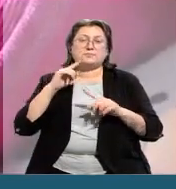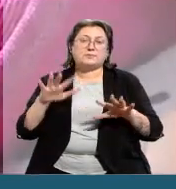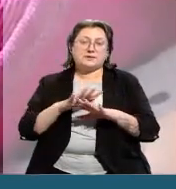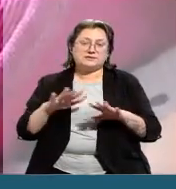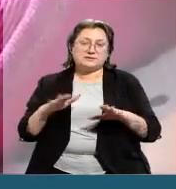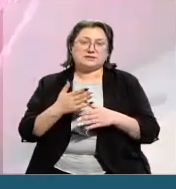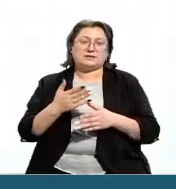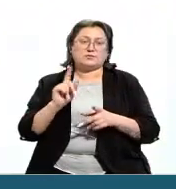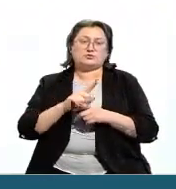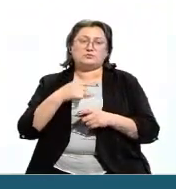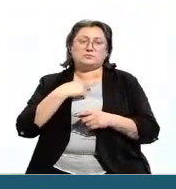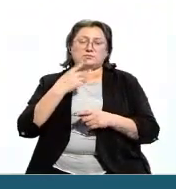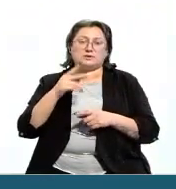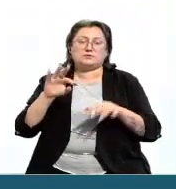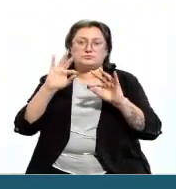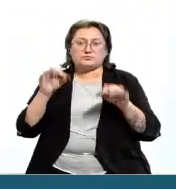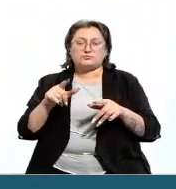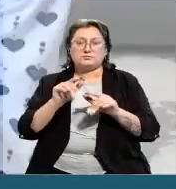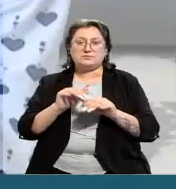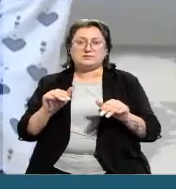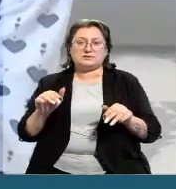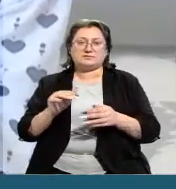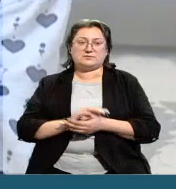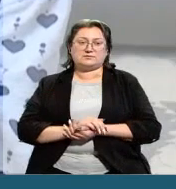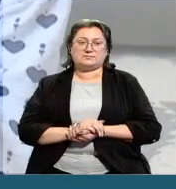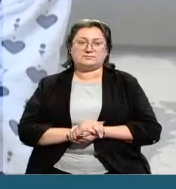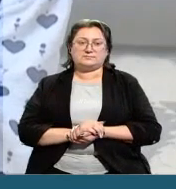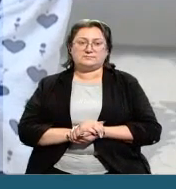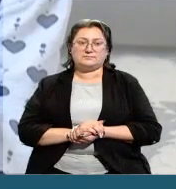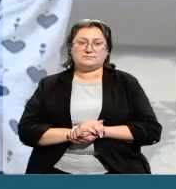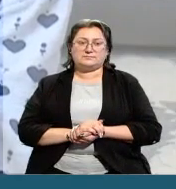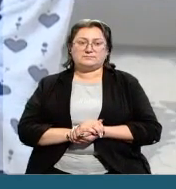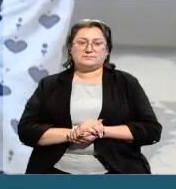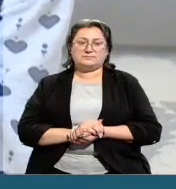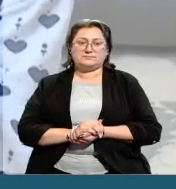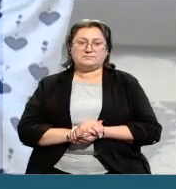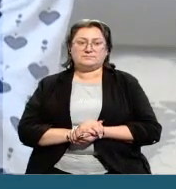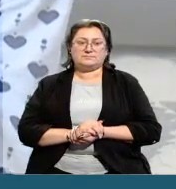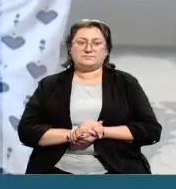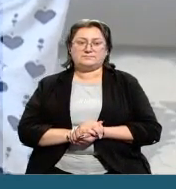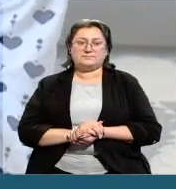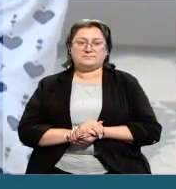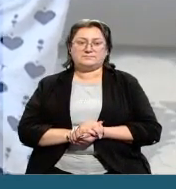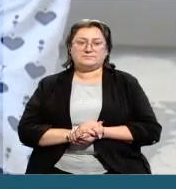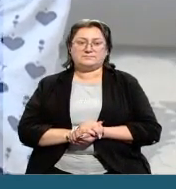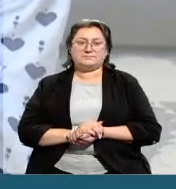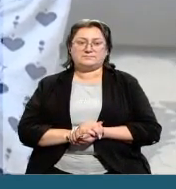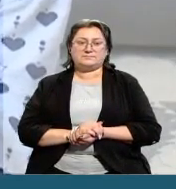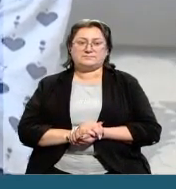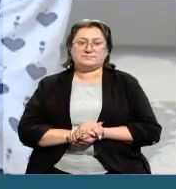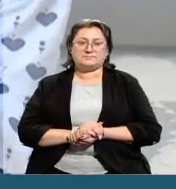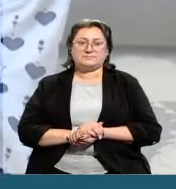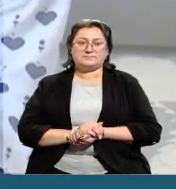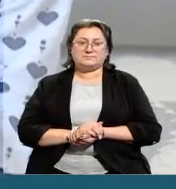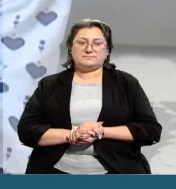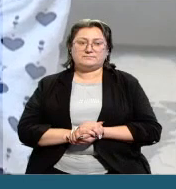ұл қыздардың өнеріне біз де тәнті болдық. Тәтті тәтті тәтті тәтті, менің балапаным